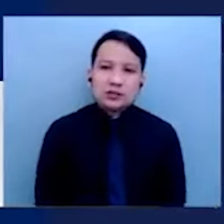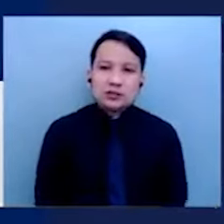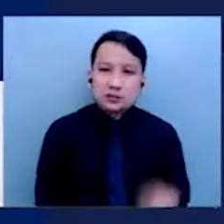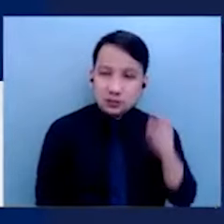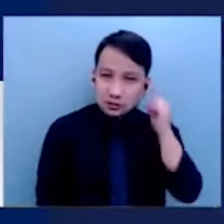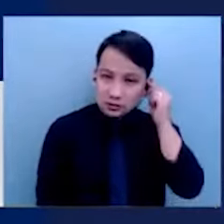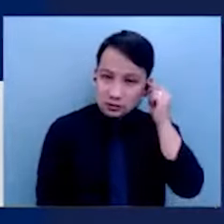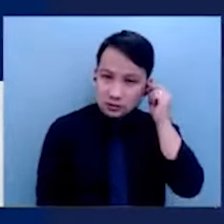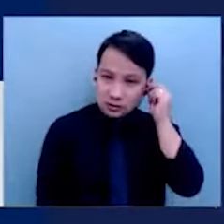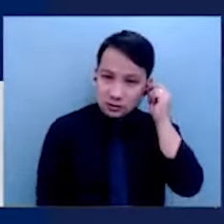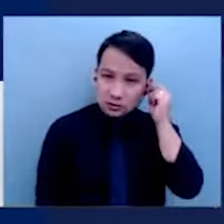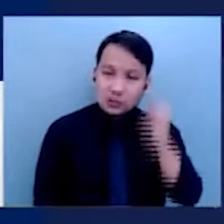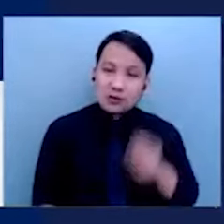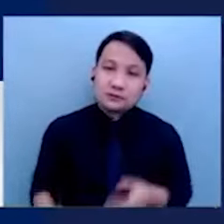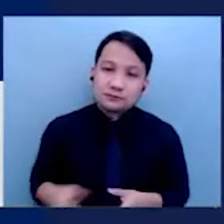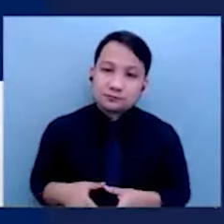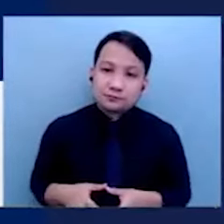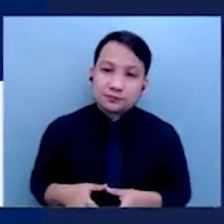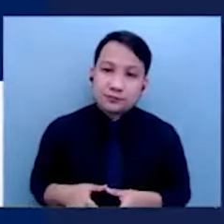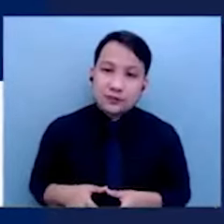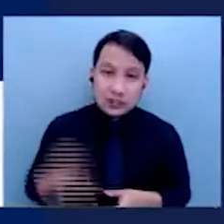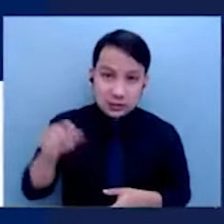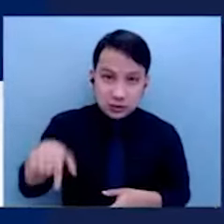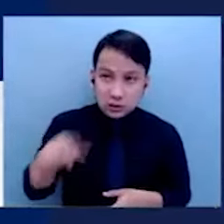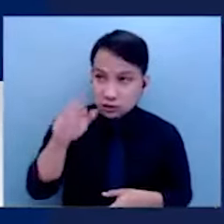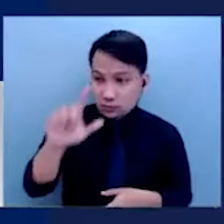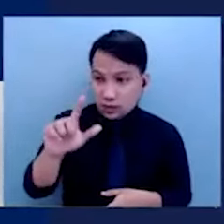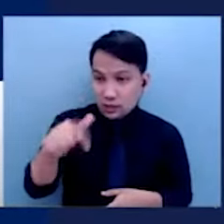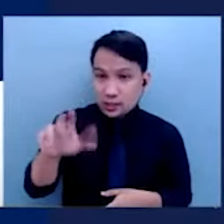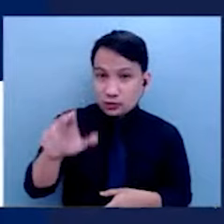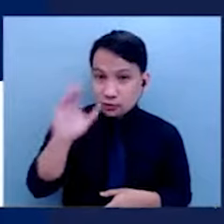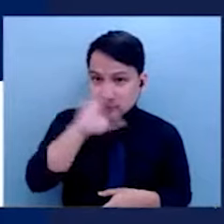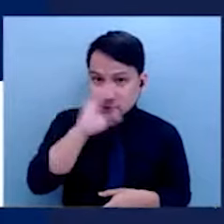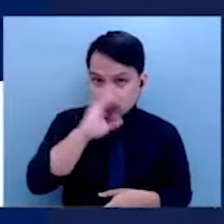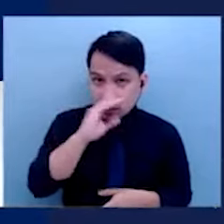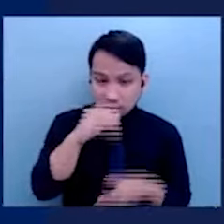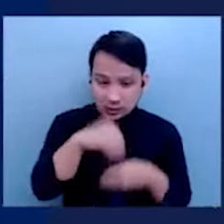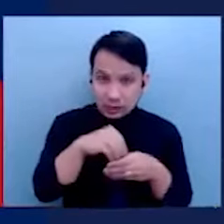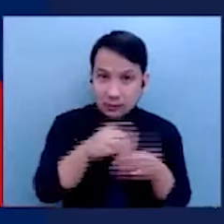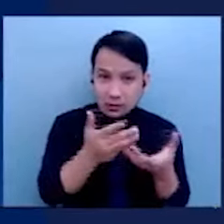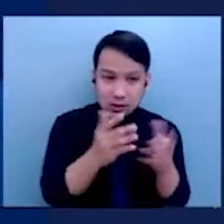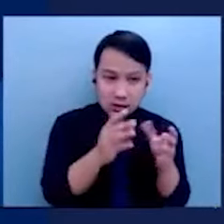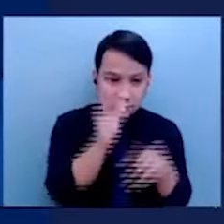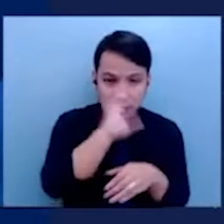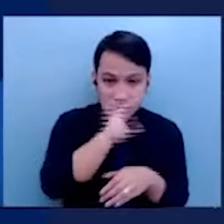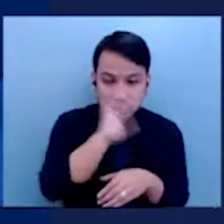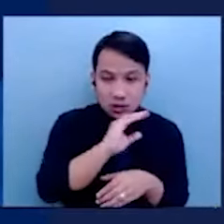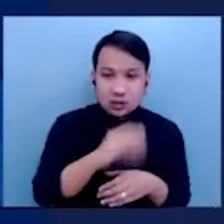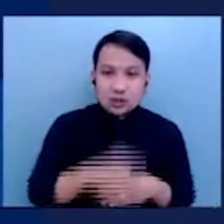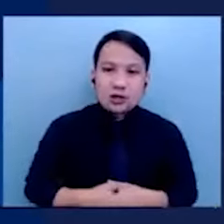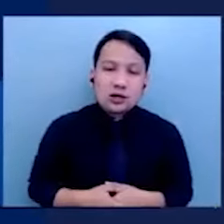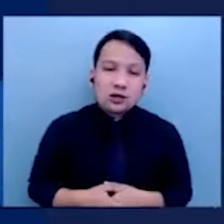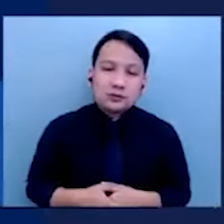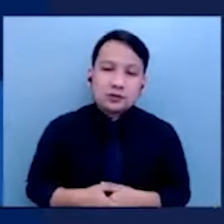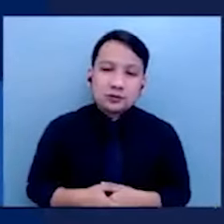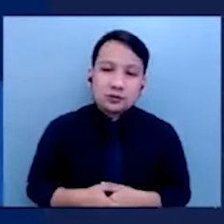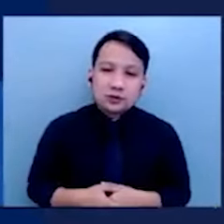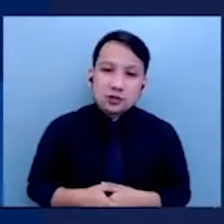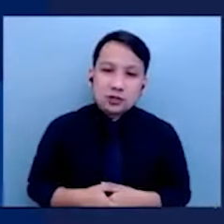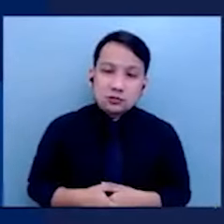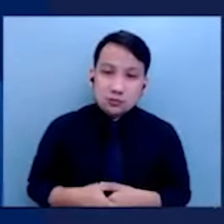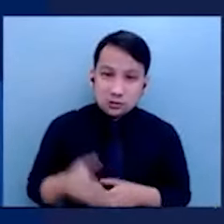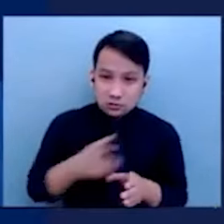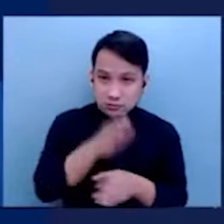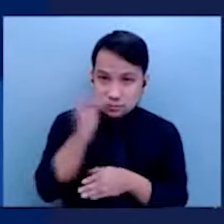Many local governments in the Visayas, including Cebu, have considered reclamation as a way to